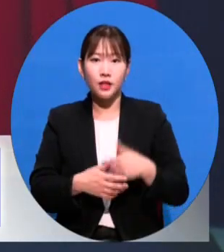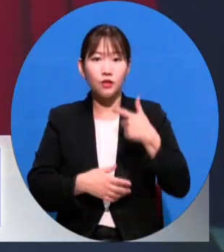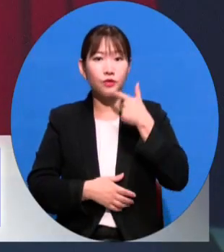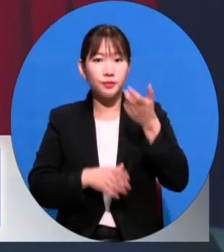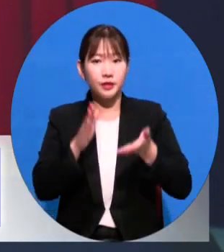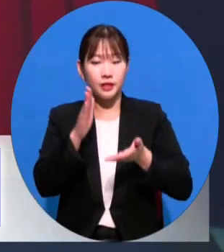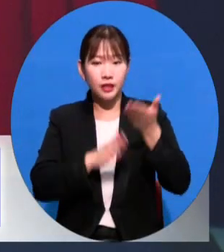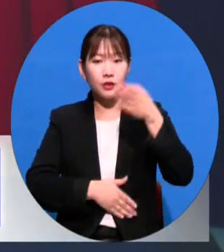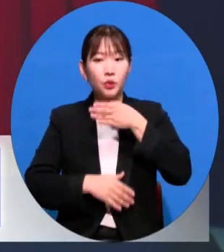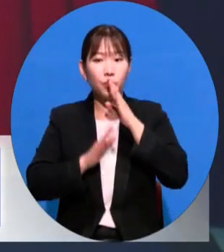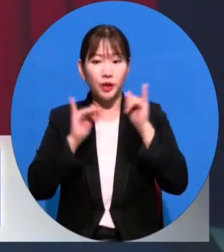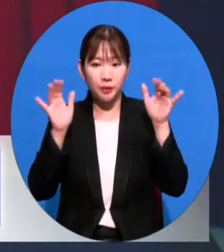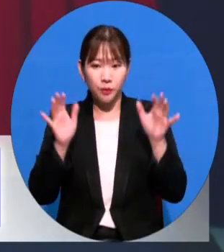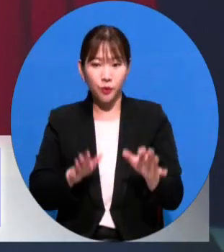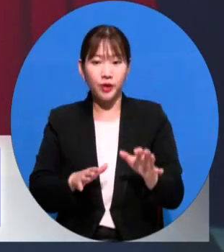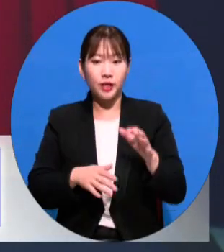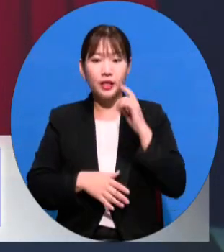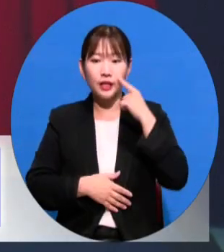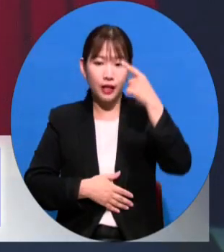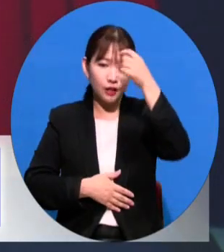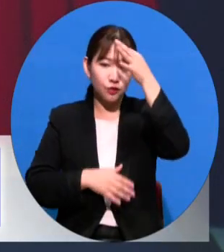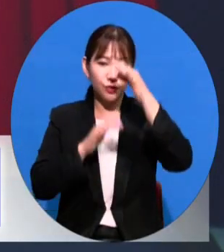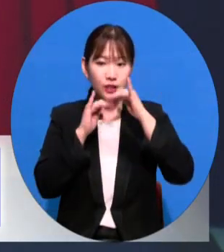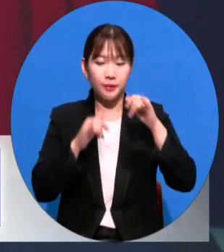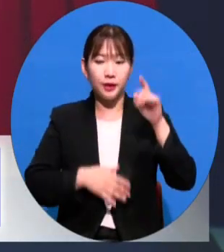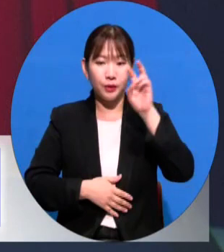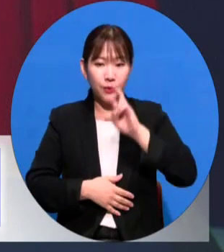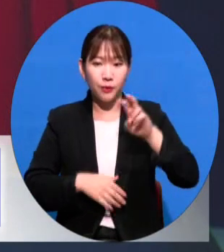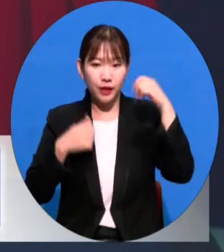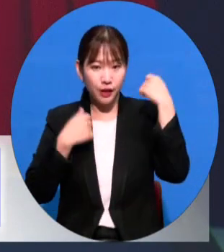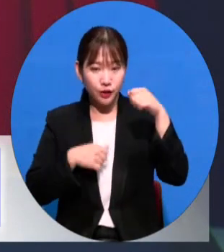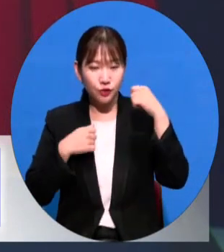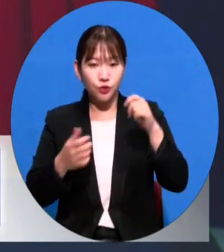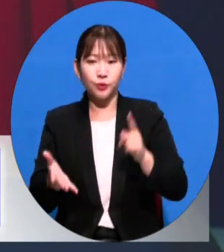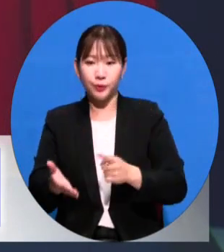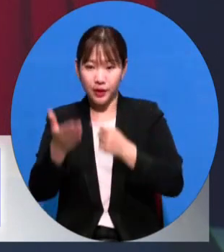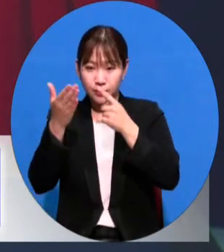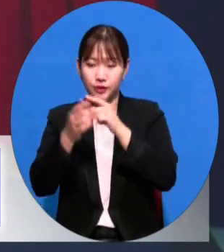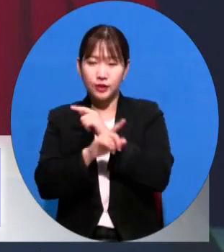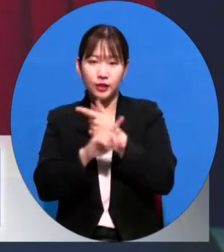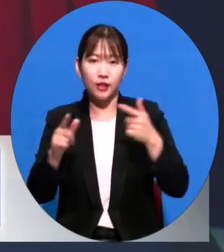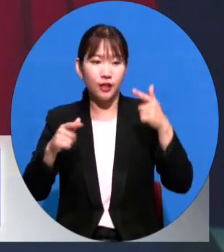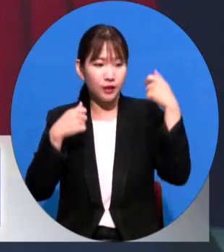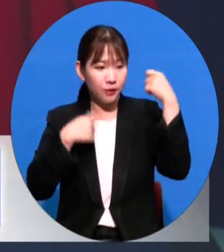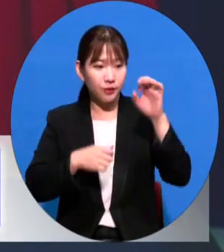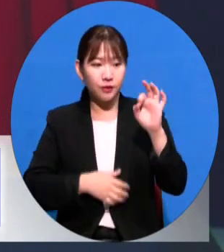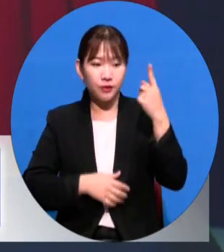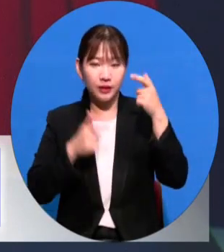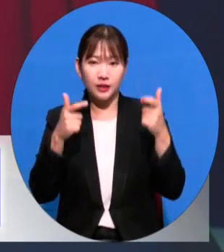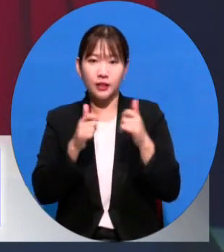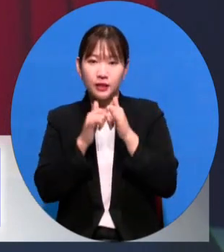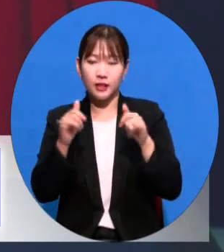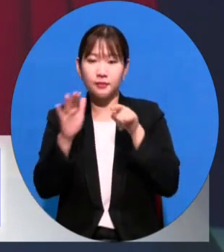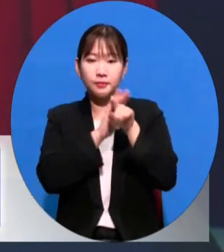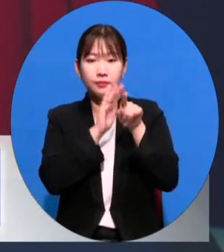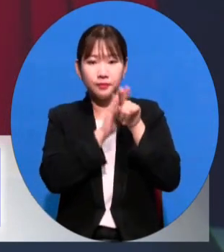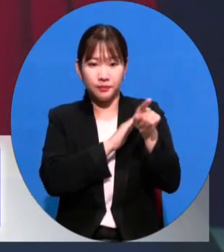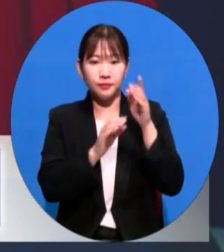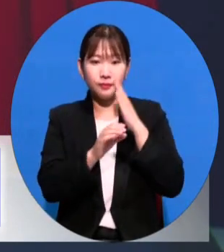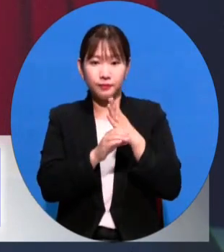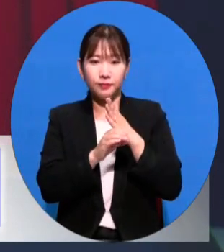60세 이상 어르신들로 구성된 예술인들이 음악 연주와 마술 등 다양한 공연을 통해 지역민들을 찾아가고